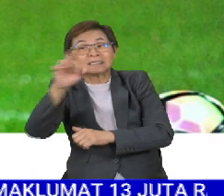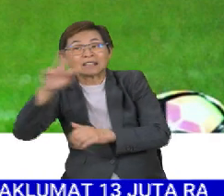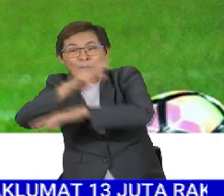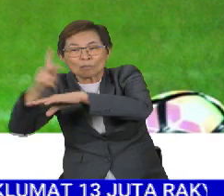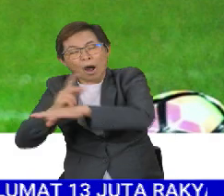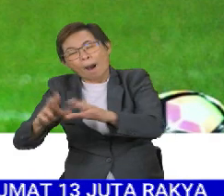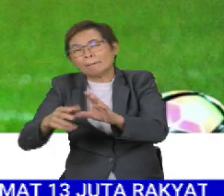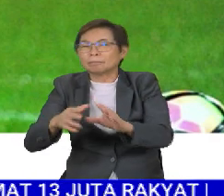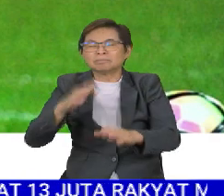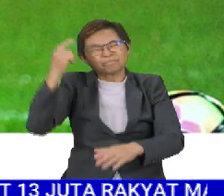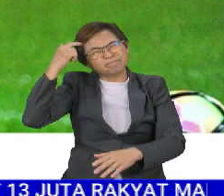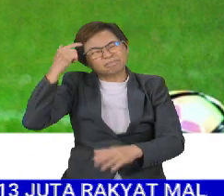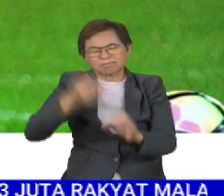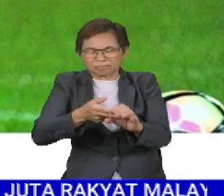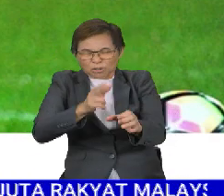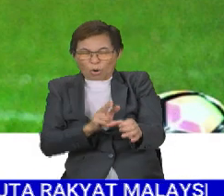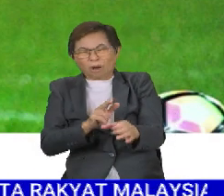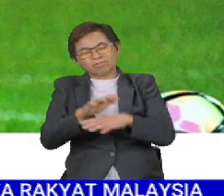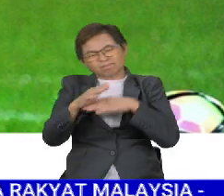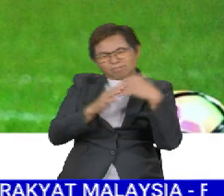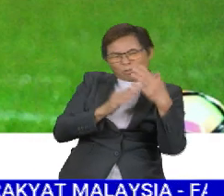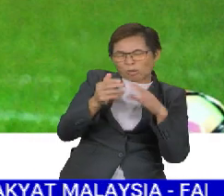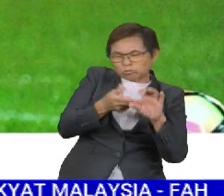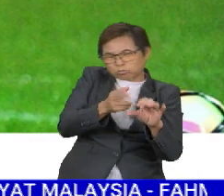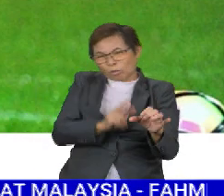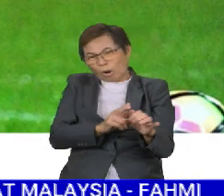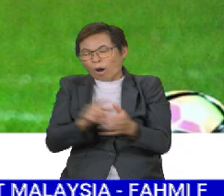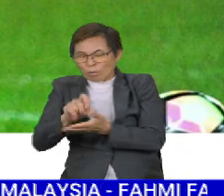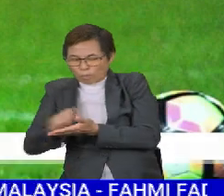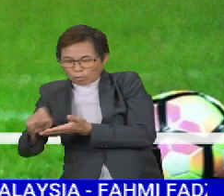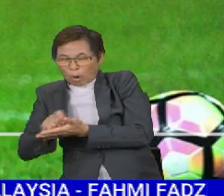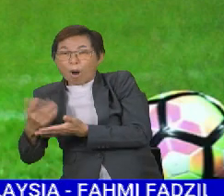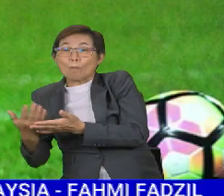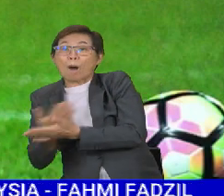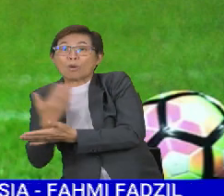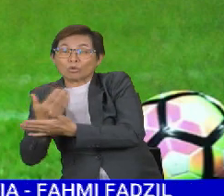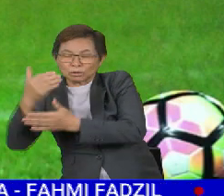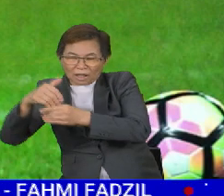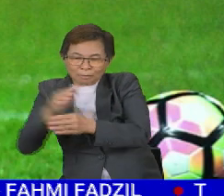memilih untuk keluar dari zon selesa dan sudah bersedia menulis skrip baru dalam kariernya.